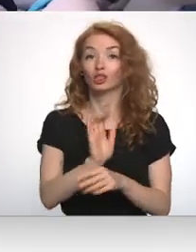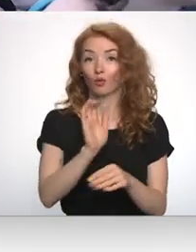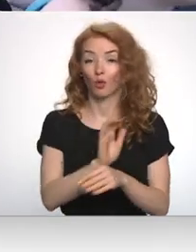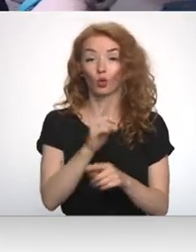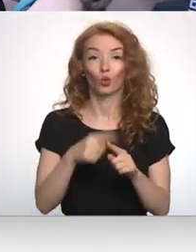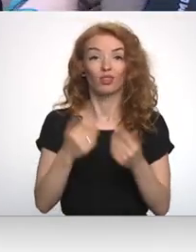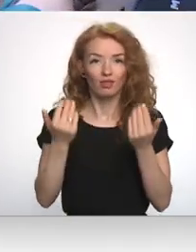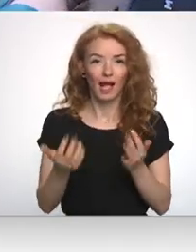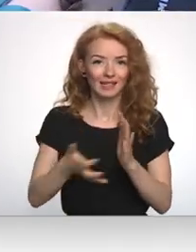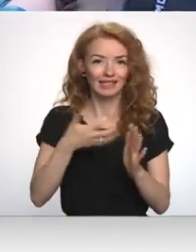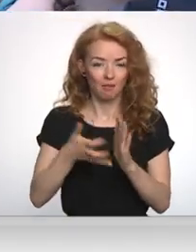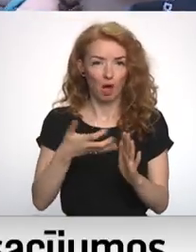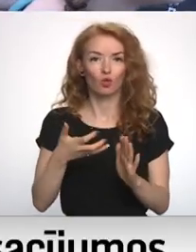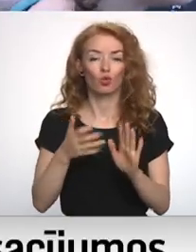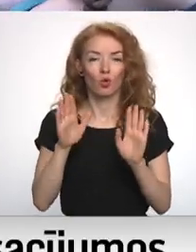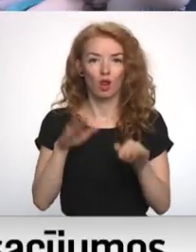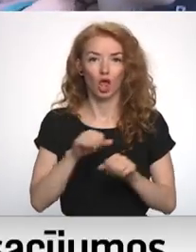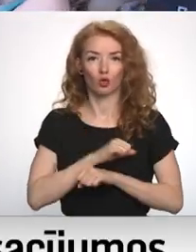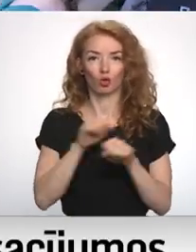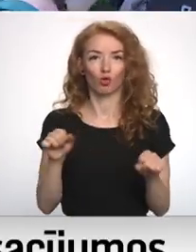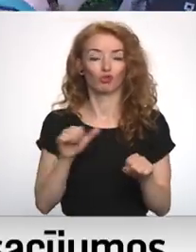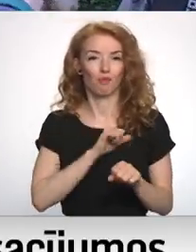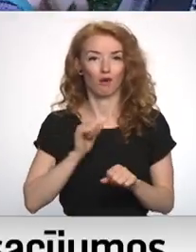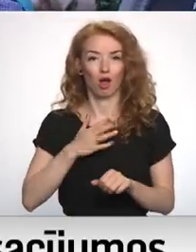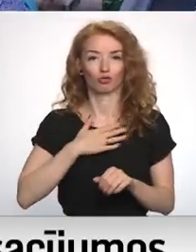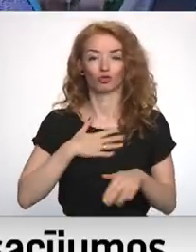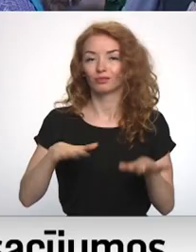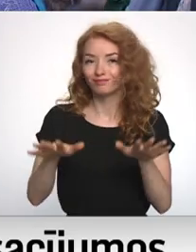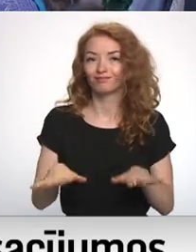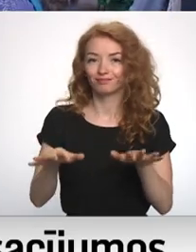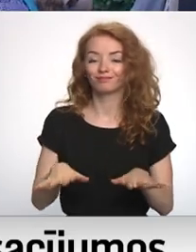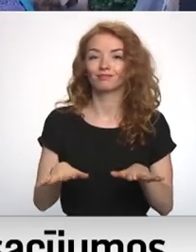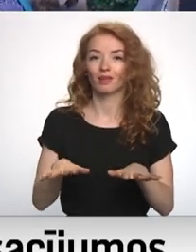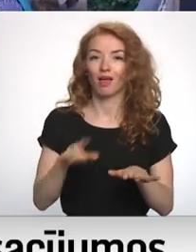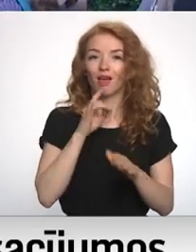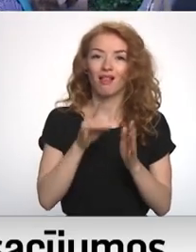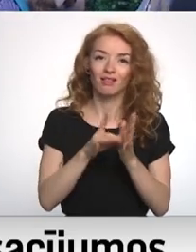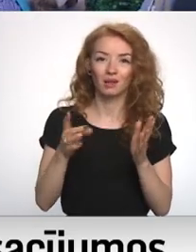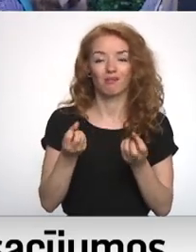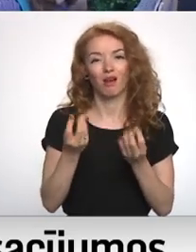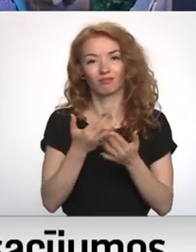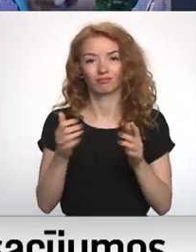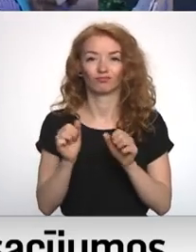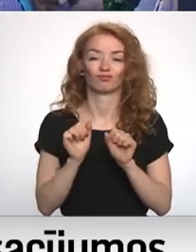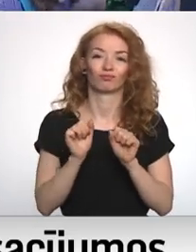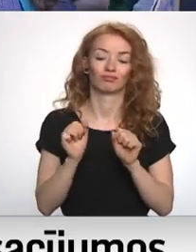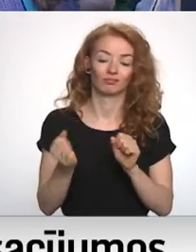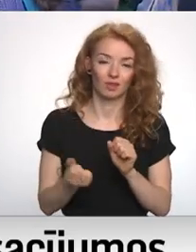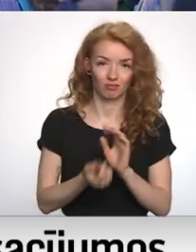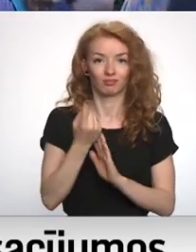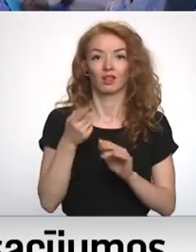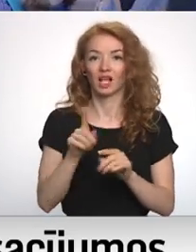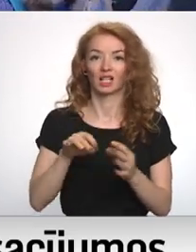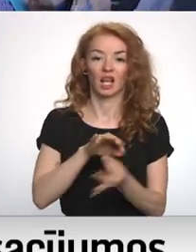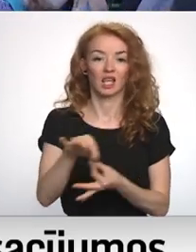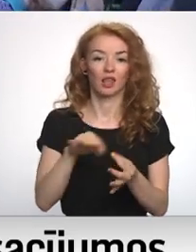tagad izmanto to attaisnojumu, lai nodrošinātu mūsu pašu energo aizsardzību, pastāvību. Es domāju, ka tas ir pilnīgi